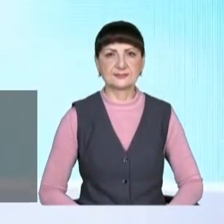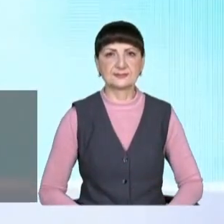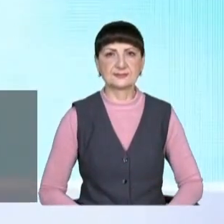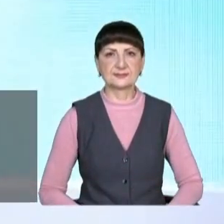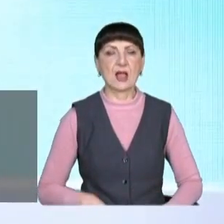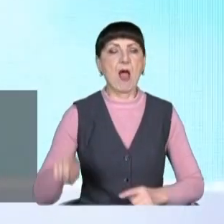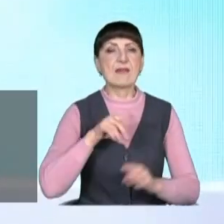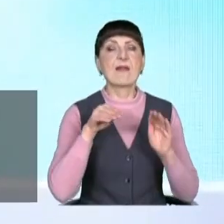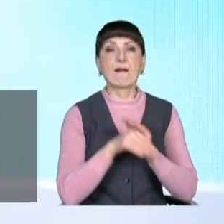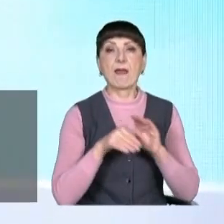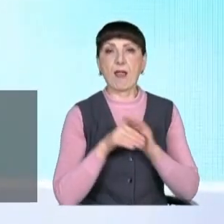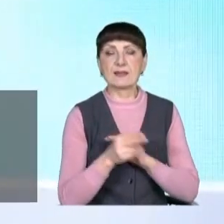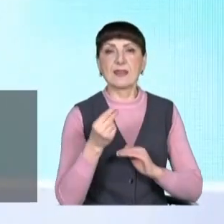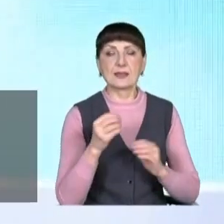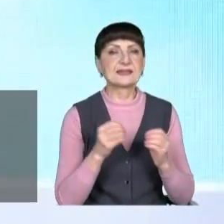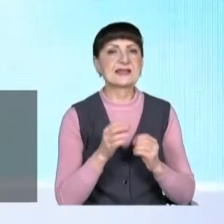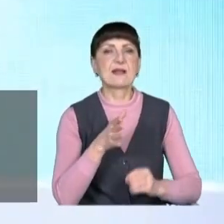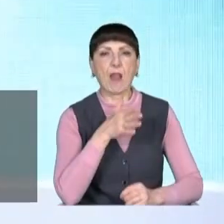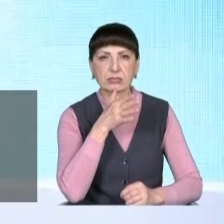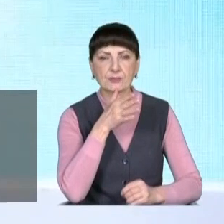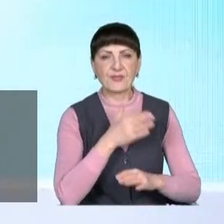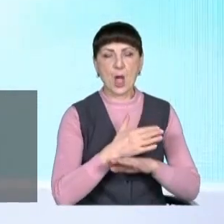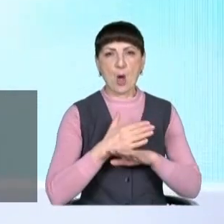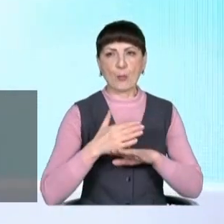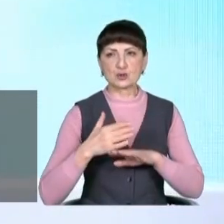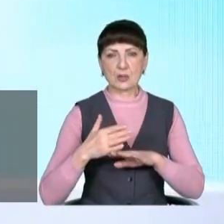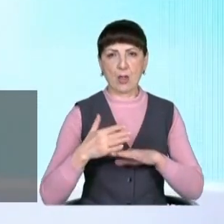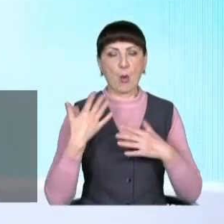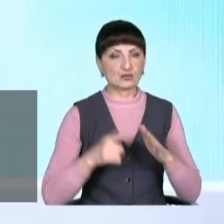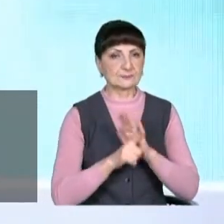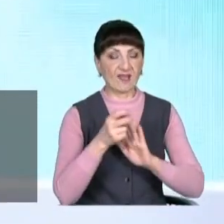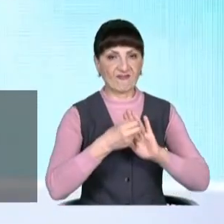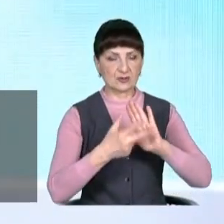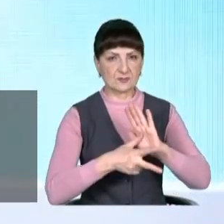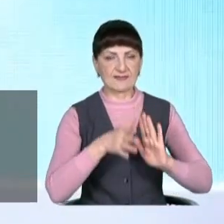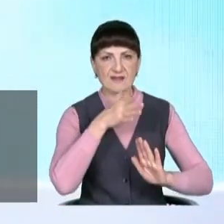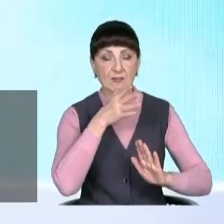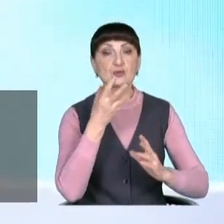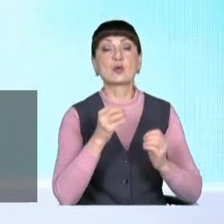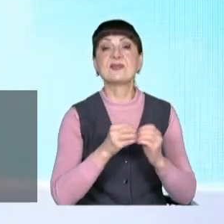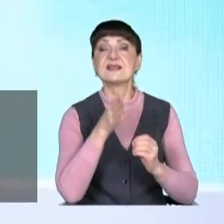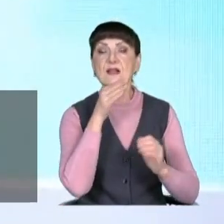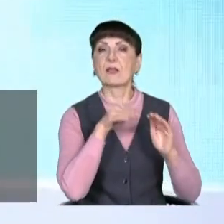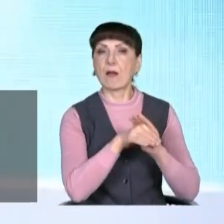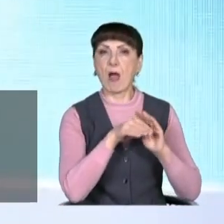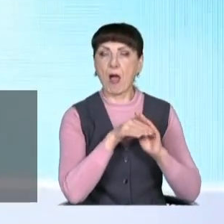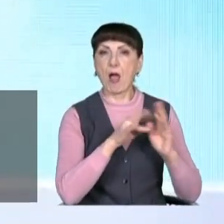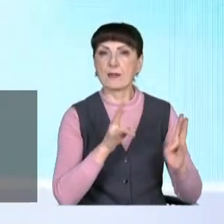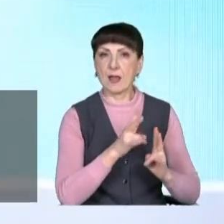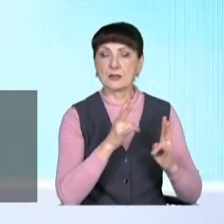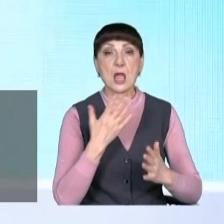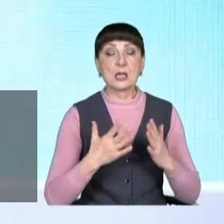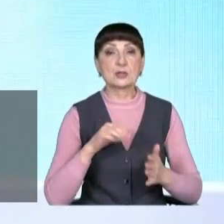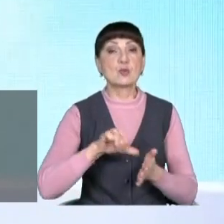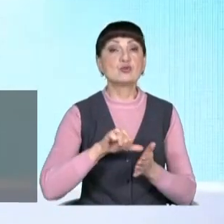Они хранятся 10 лет после наступление 18 лет. Если участник программы